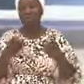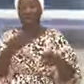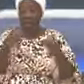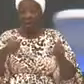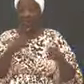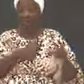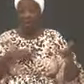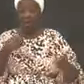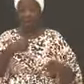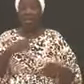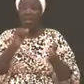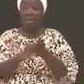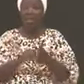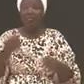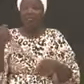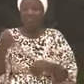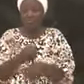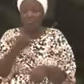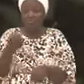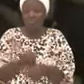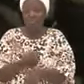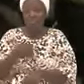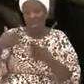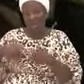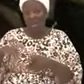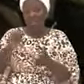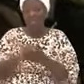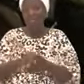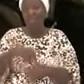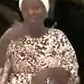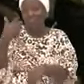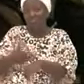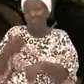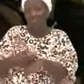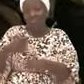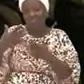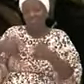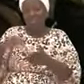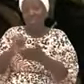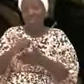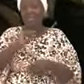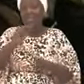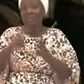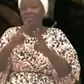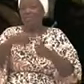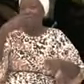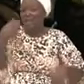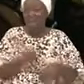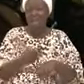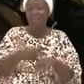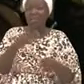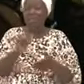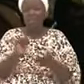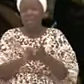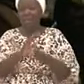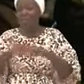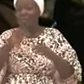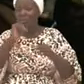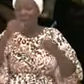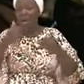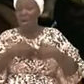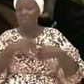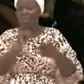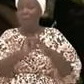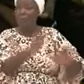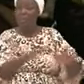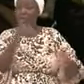c'est le cas de pierre ce que qui n'a pas la passion et qu'il